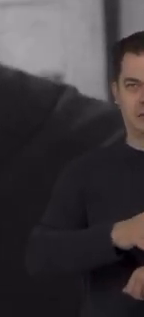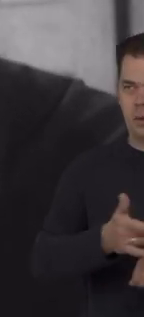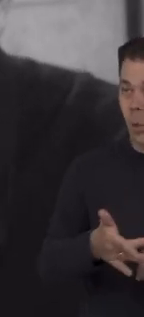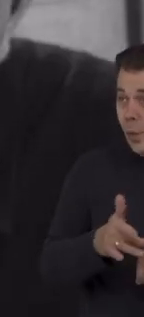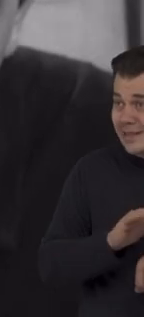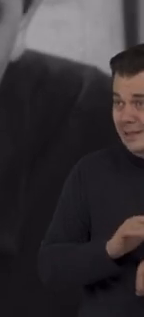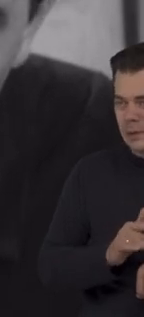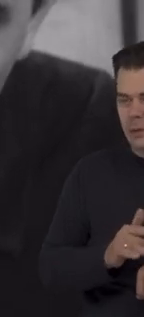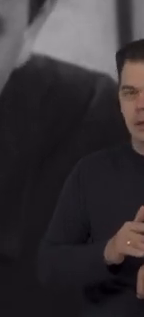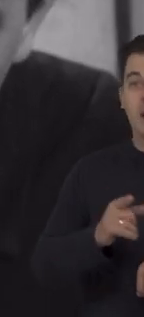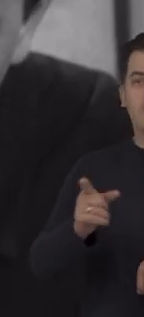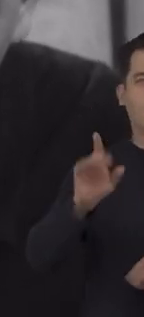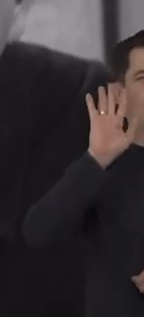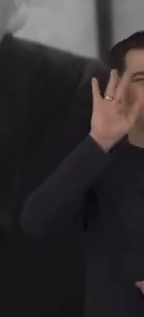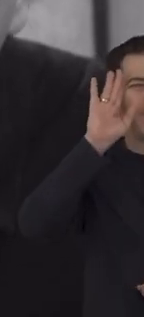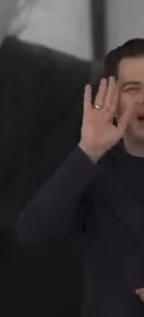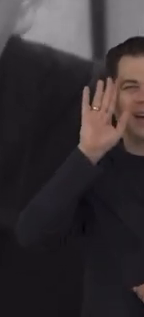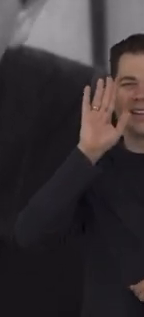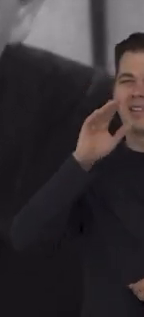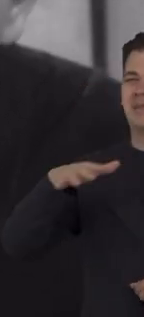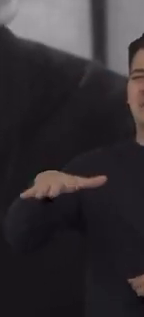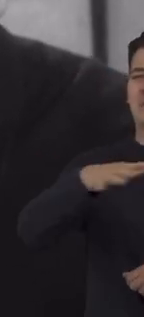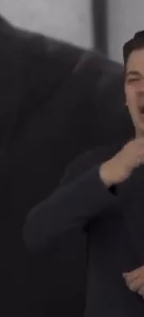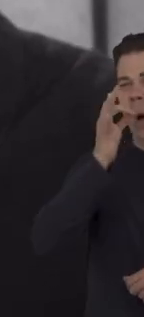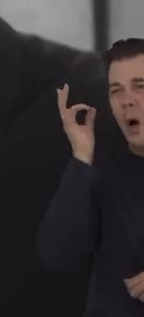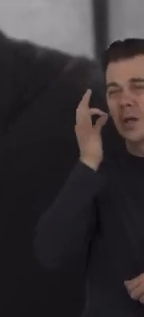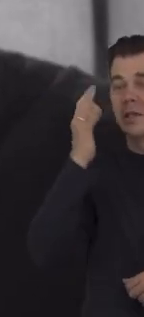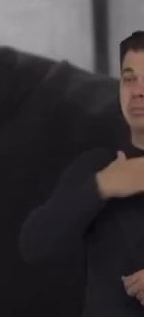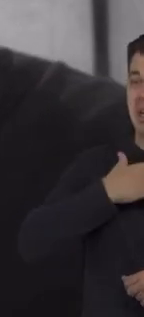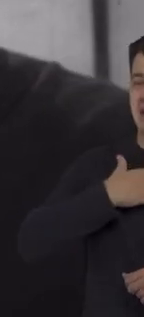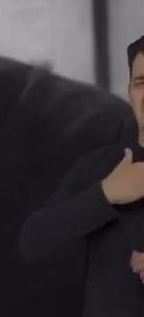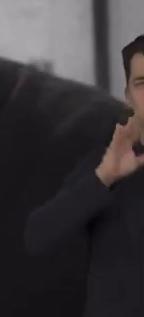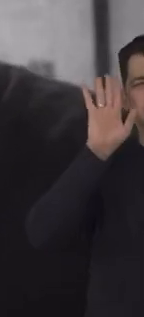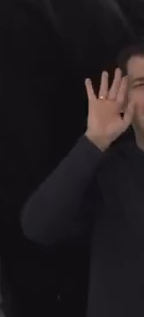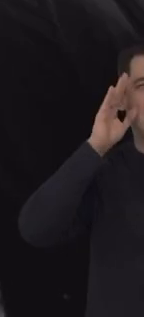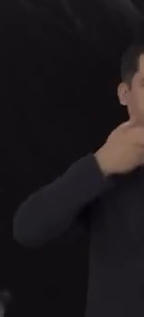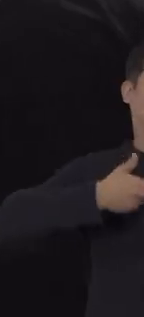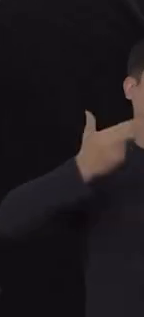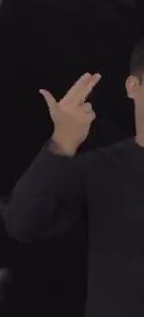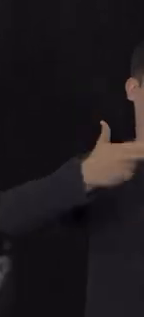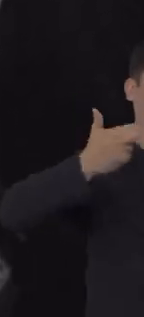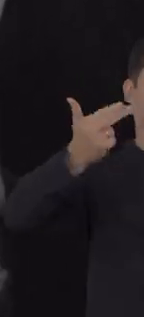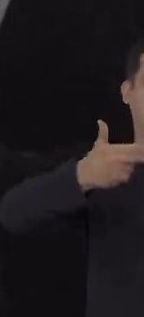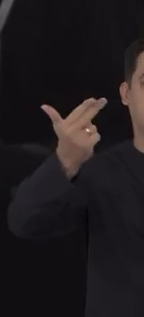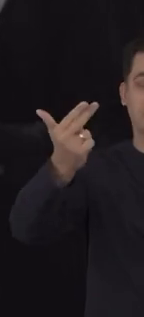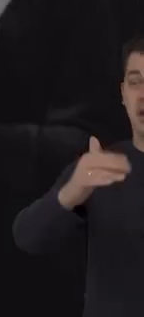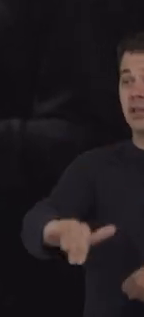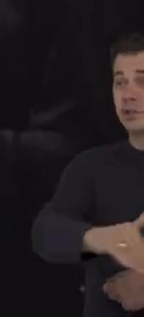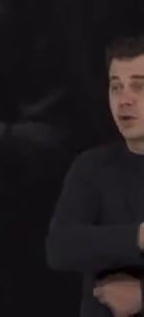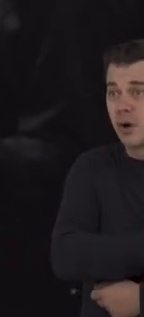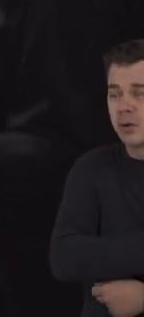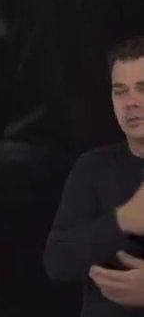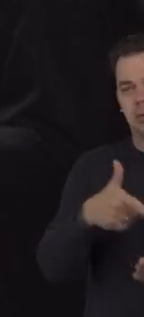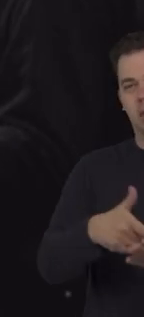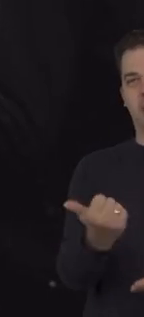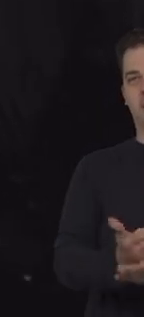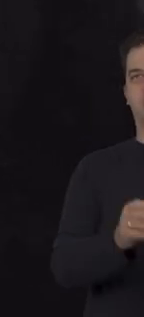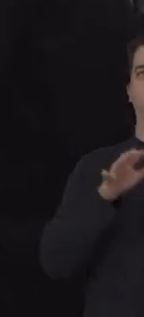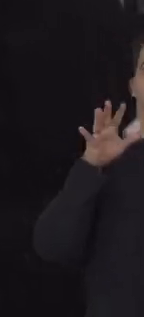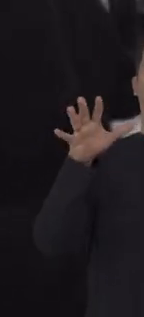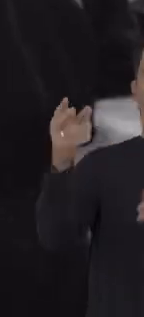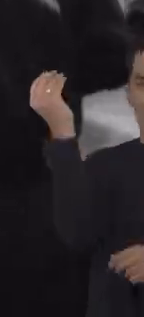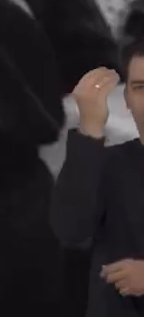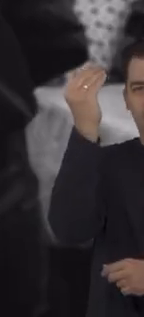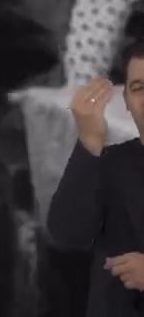Łyso. Szary jest kot i pies, szare dni są. W szkole znów sporo lud